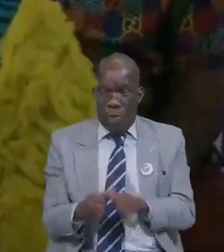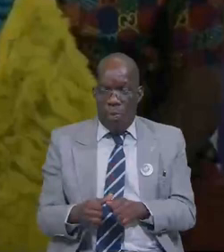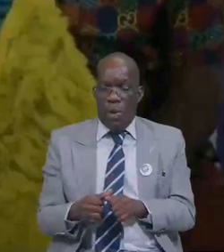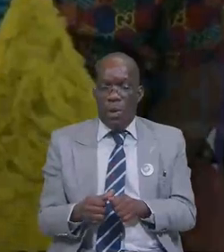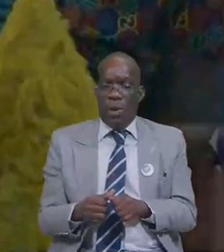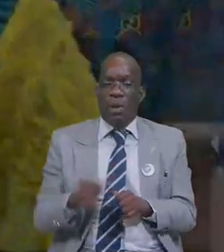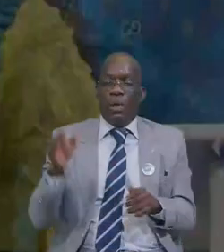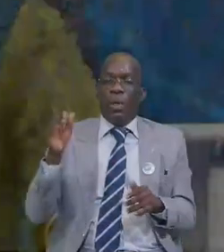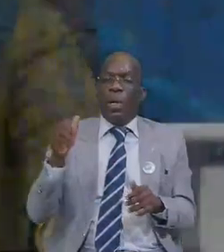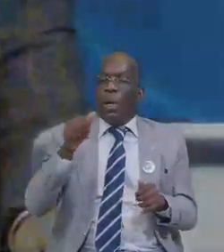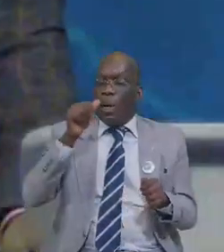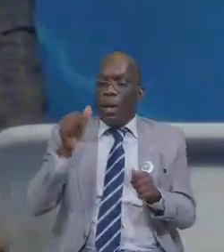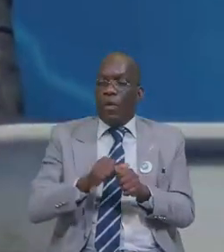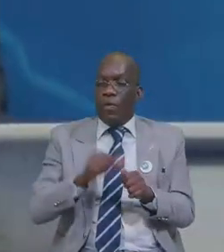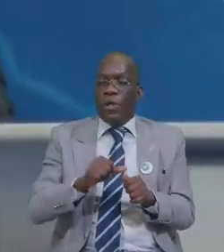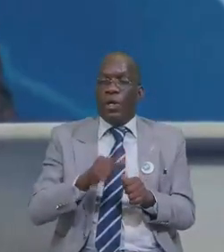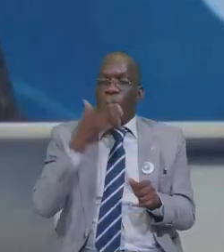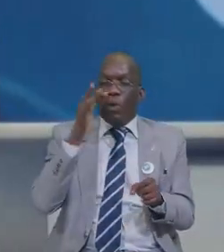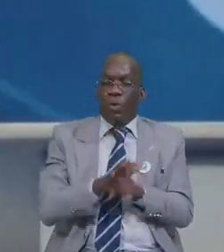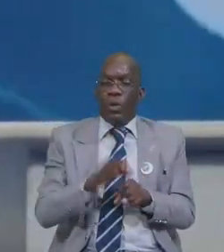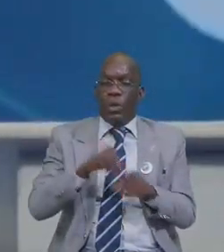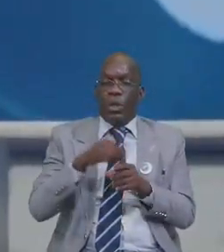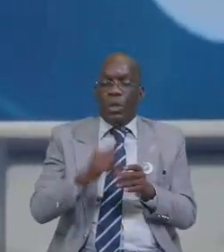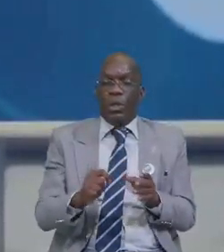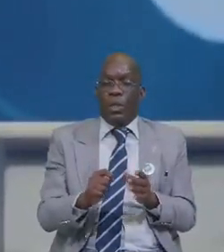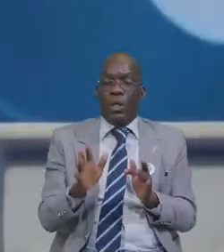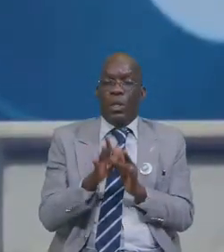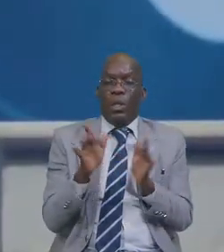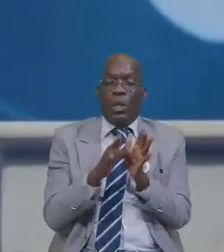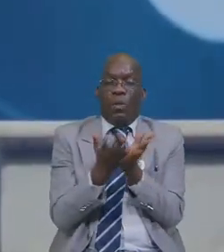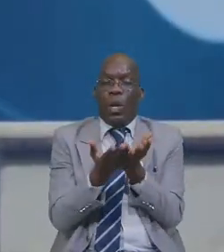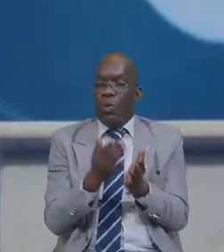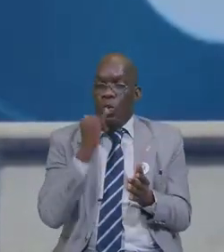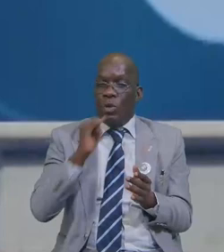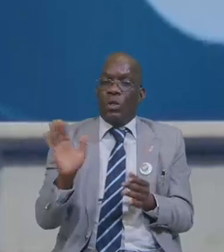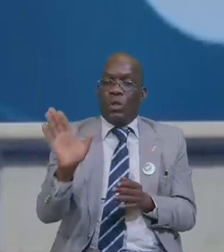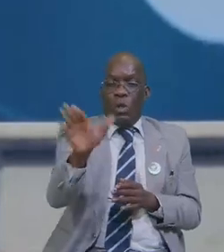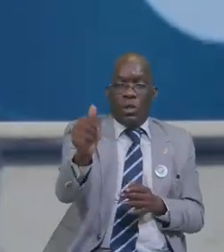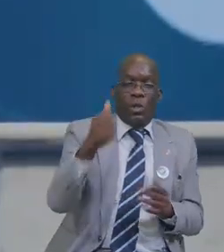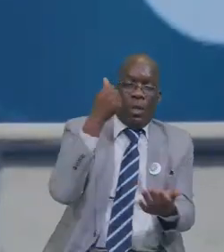rappelle-toi, rappelle-toi. Toute promesse de la parole dans le livre, dans la Bible, c'est pour toi.